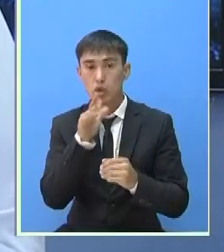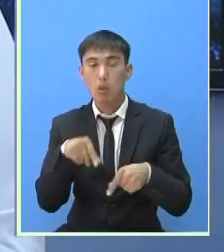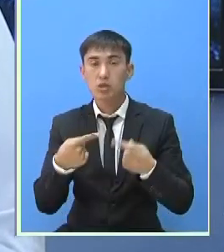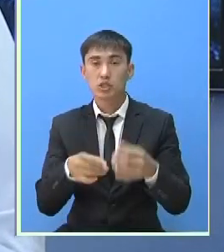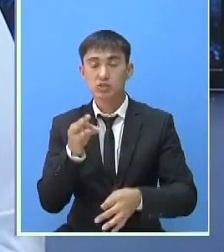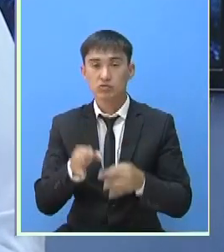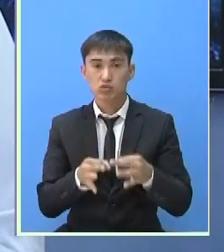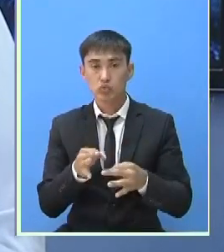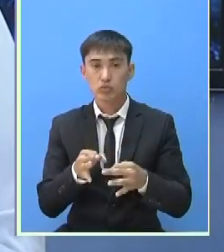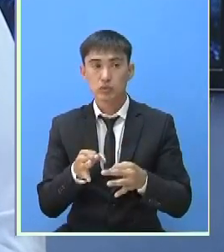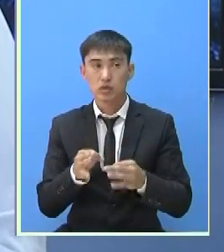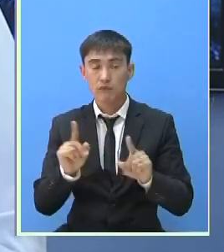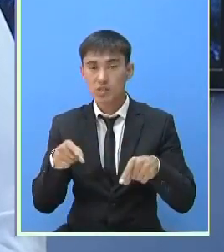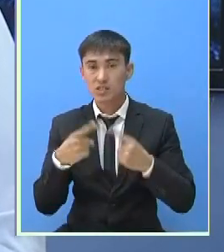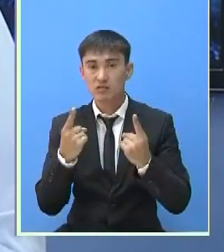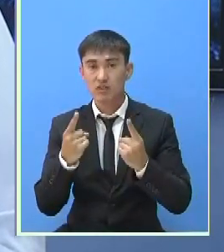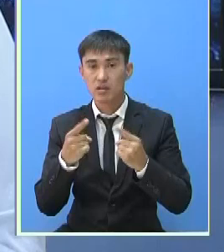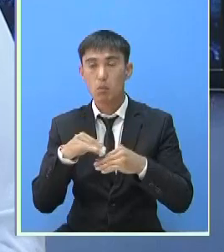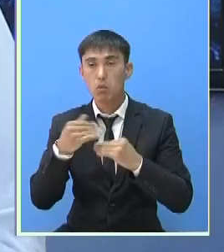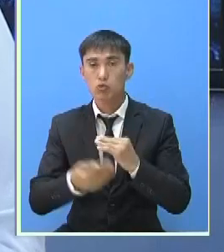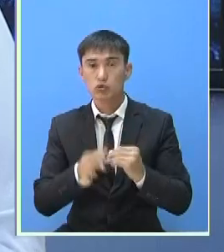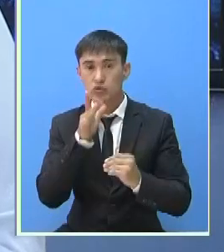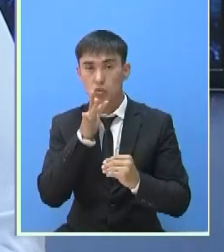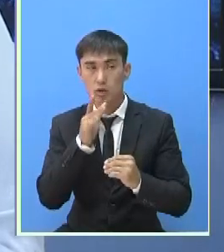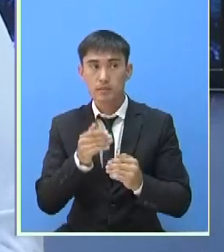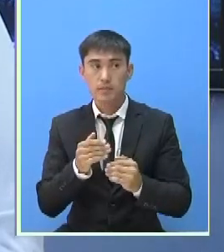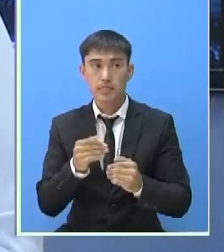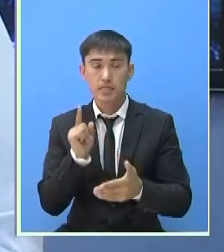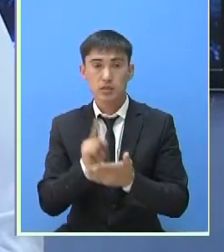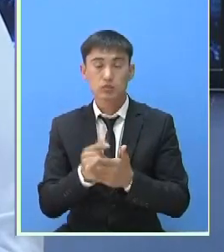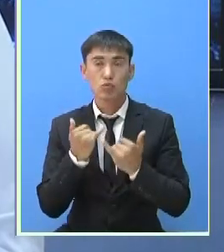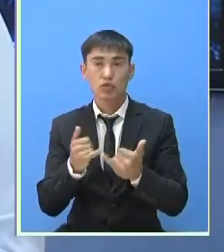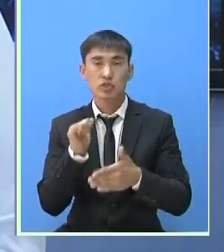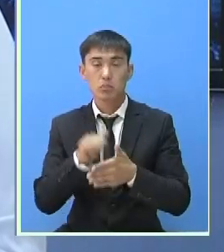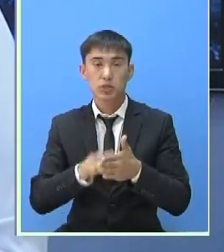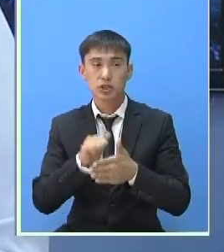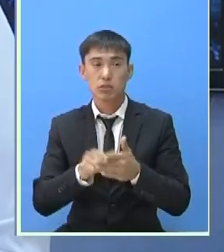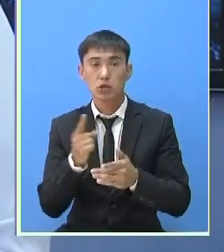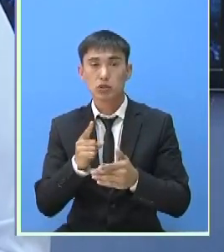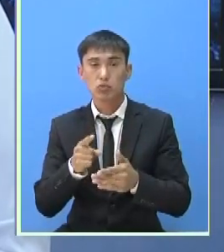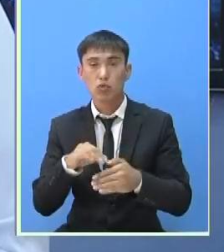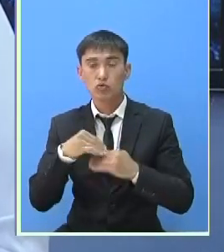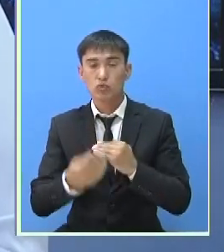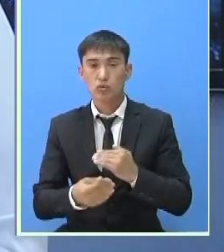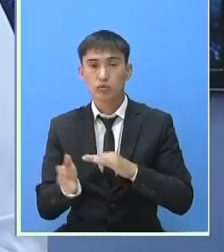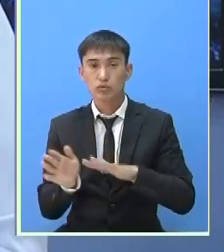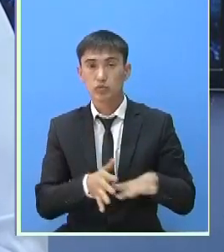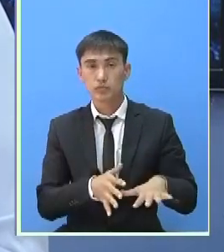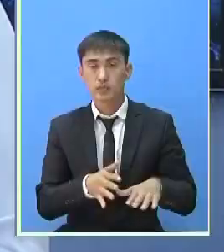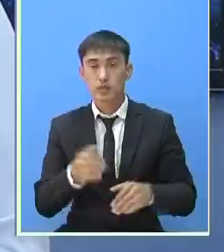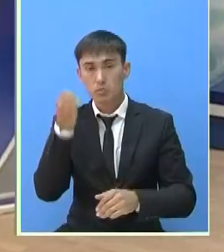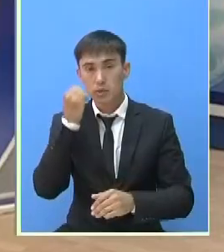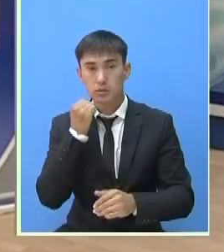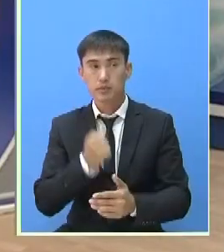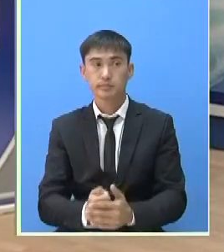суд на восстановление пропущенного срока. Конечно, должны быть уважительные причины, почему он пропустил данный срок. Что ж,